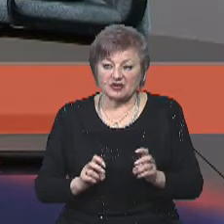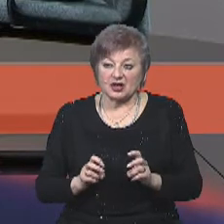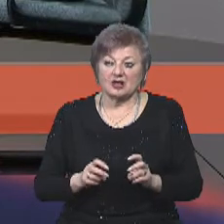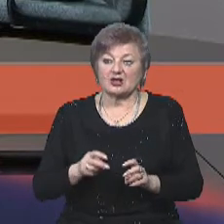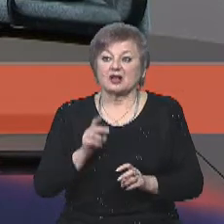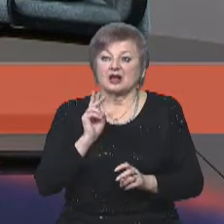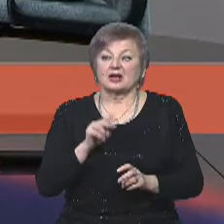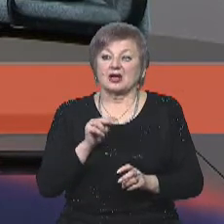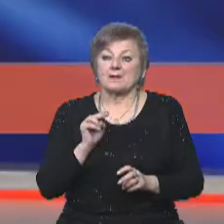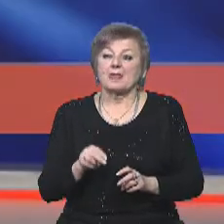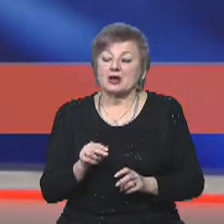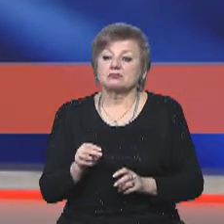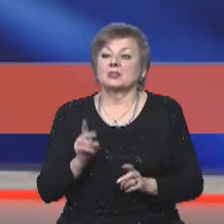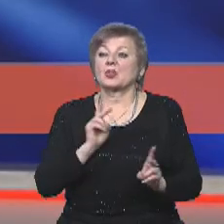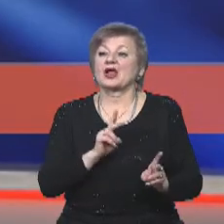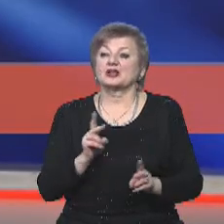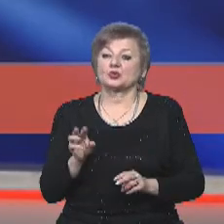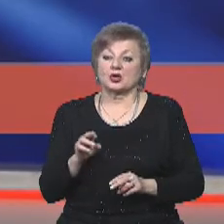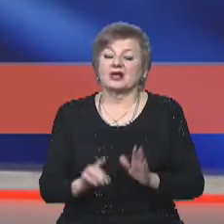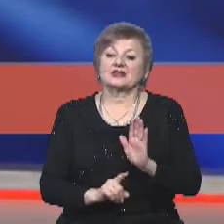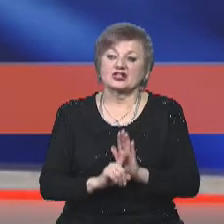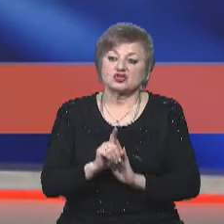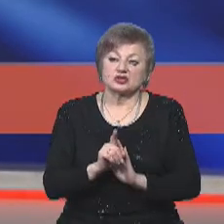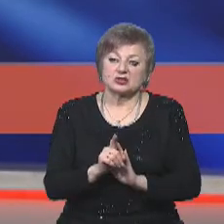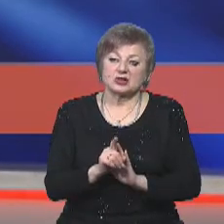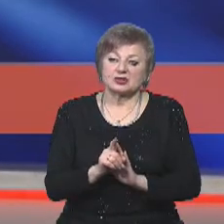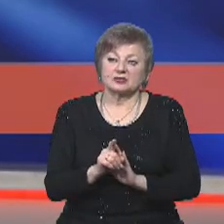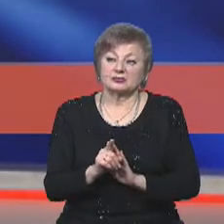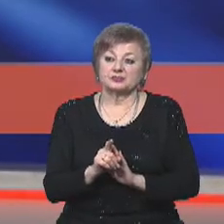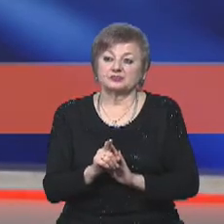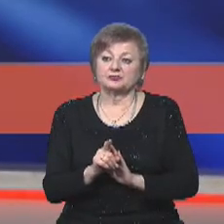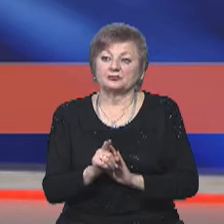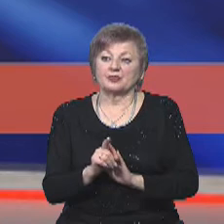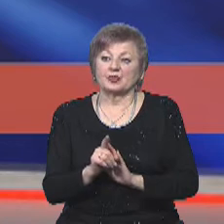КП, которая, начиная с